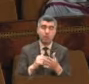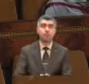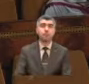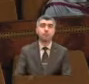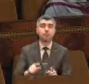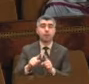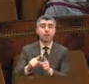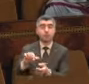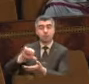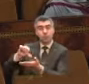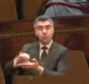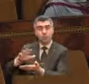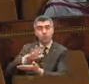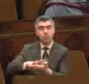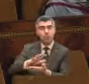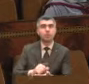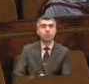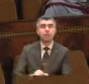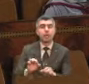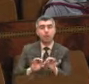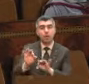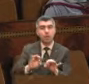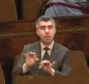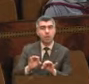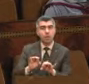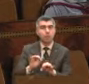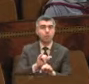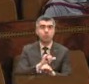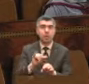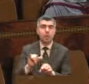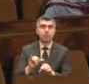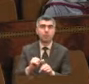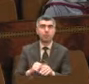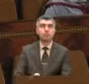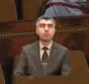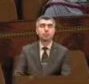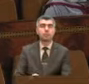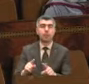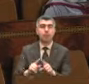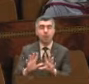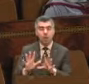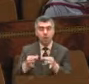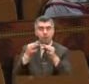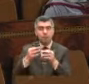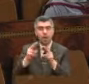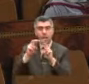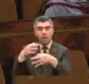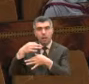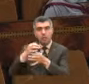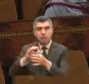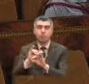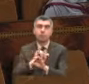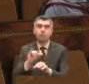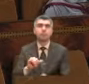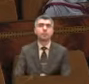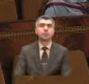بالمناطق المحميه، فضلا على ان هذا الاجراء ما خضعش لاي تقييم للبحث العلمي. كذلك